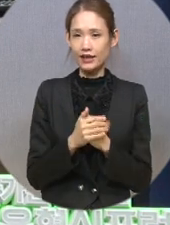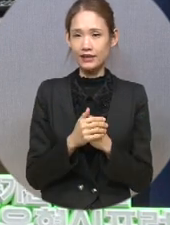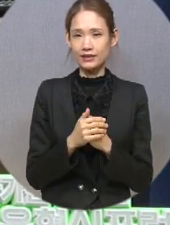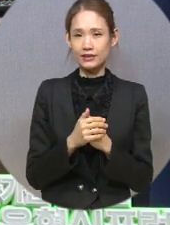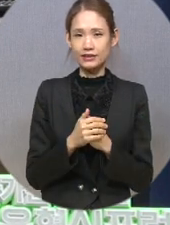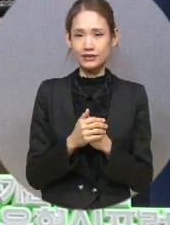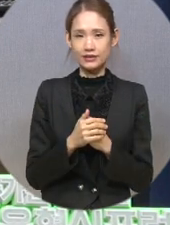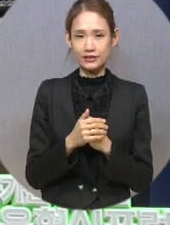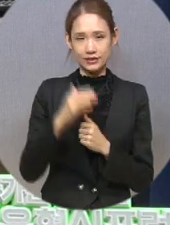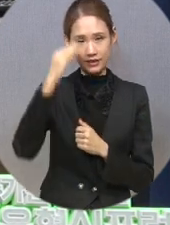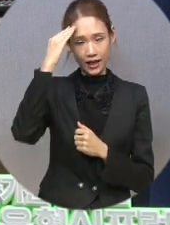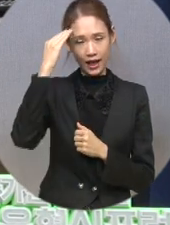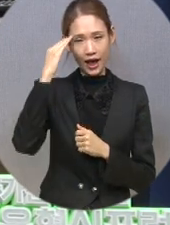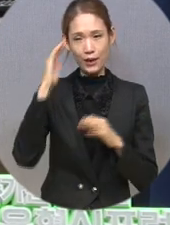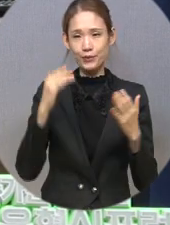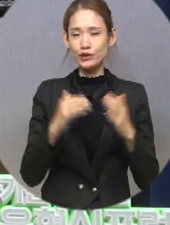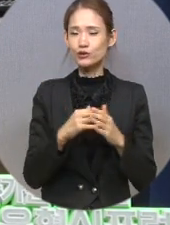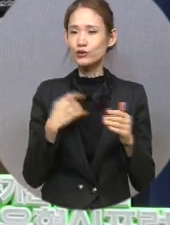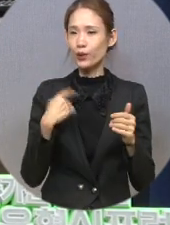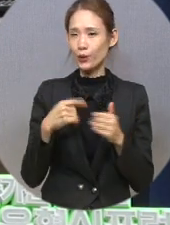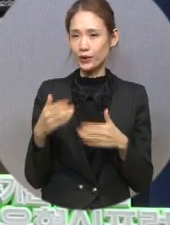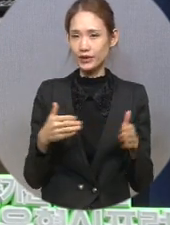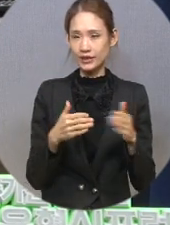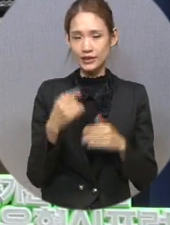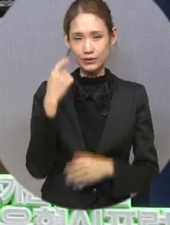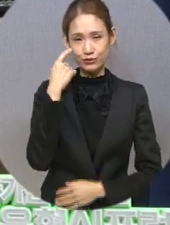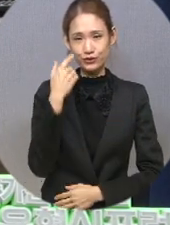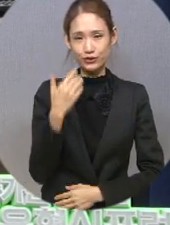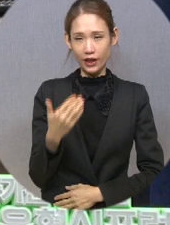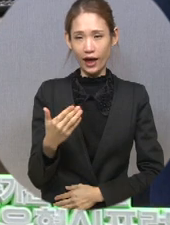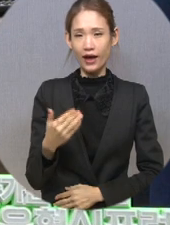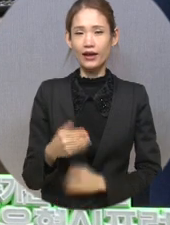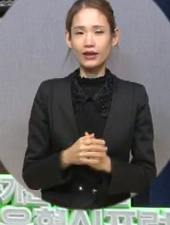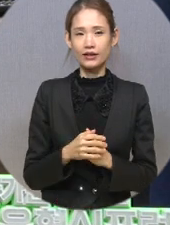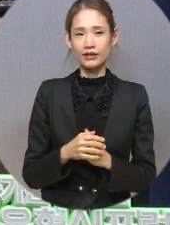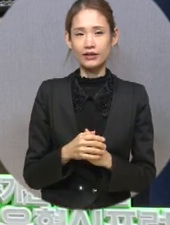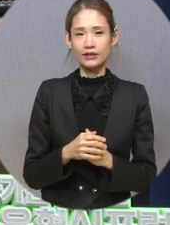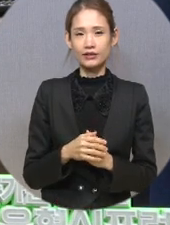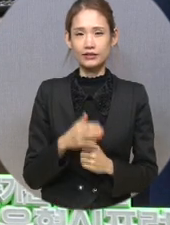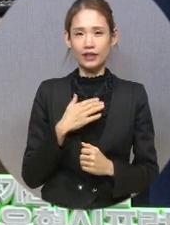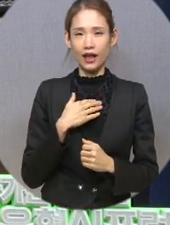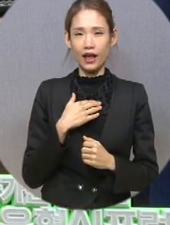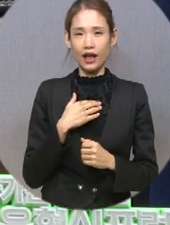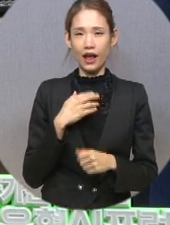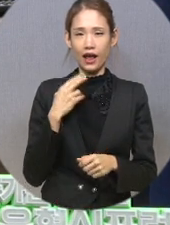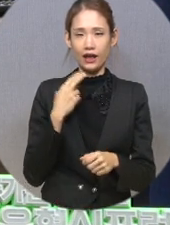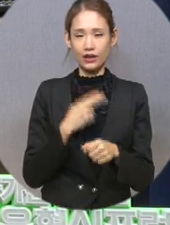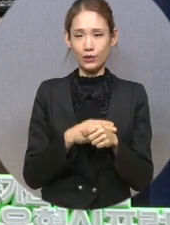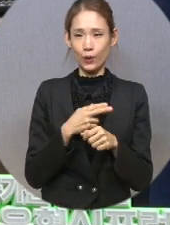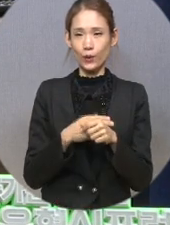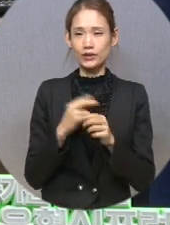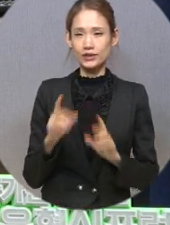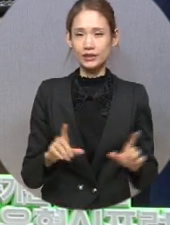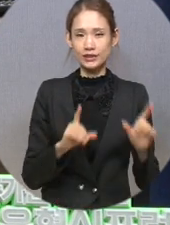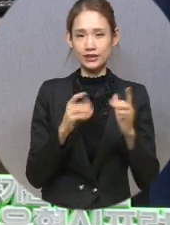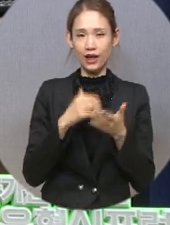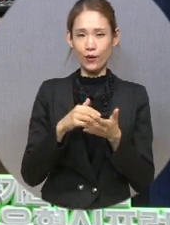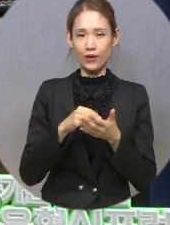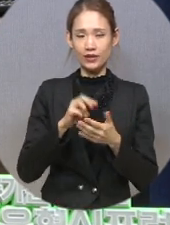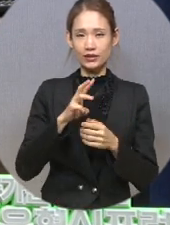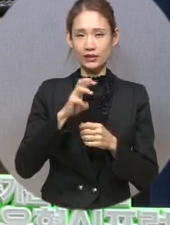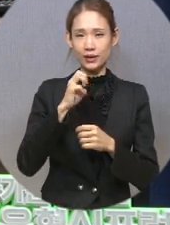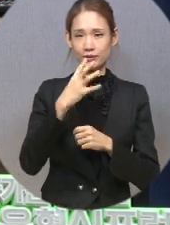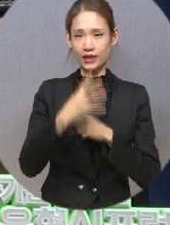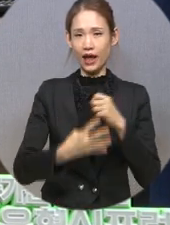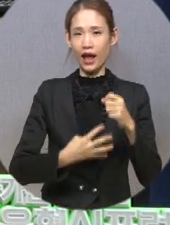조영종 대한민국 교육의 길을 묻다는 제가 교직 생활 34년 6개월 하고 지난해